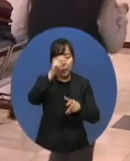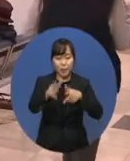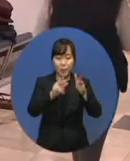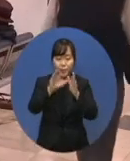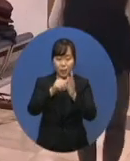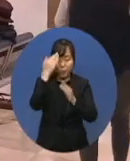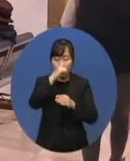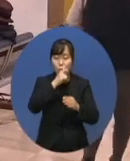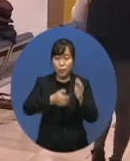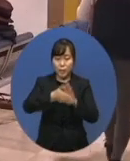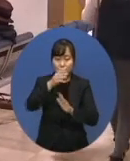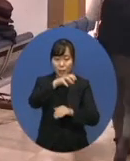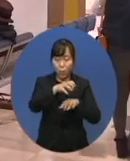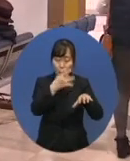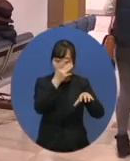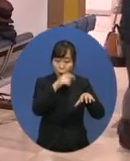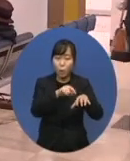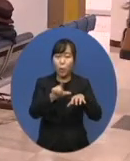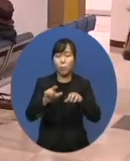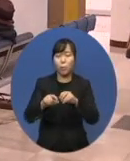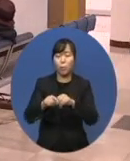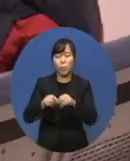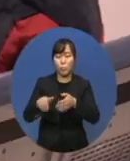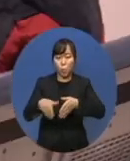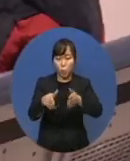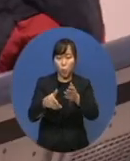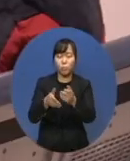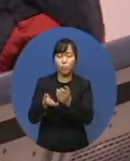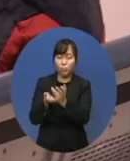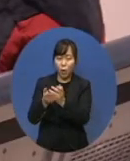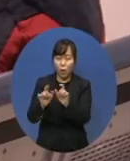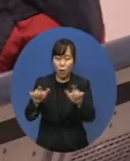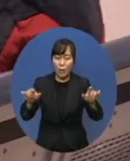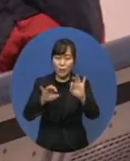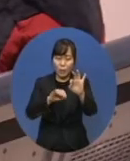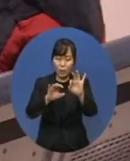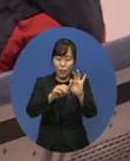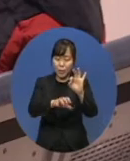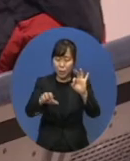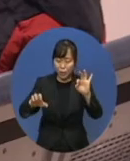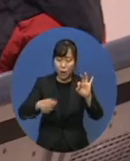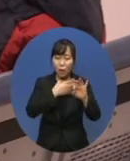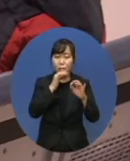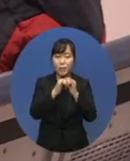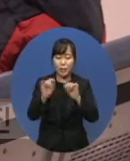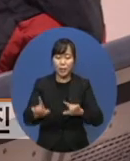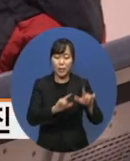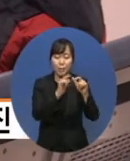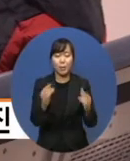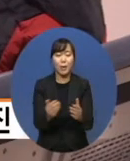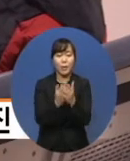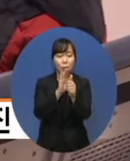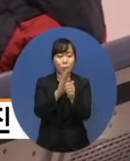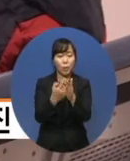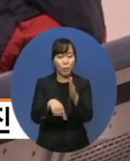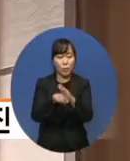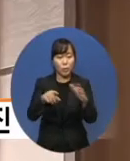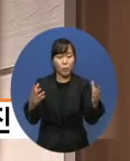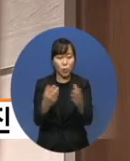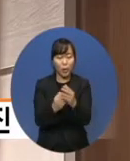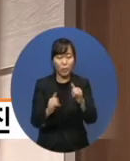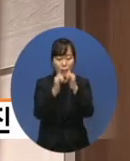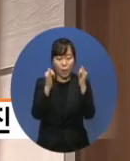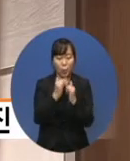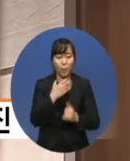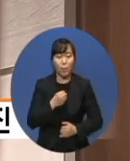여수 시내 온도신과 도서지역 등 10개 지역 어르신들의 삶의 질을 높여주기 위해